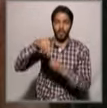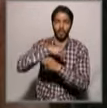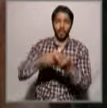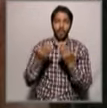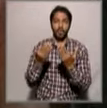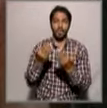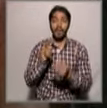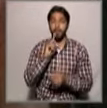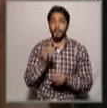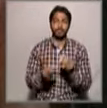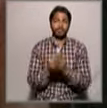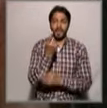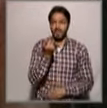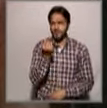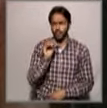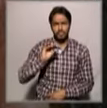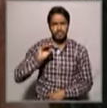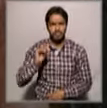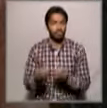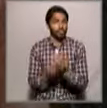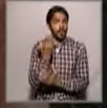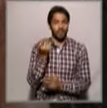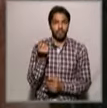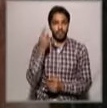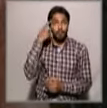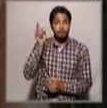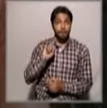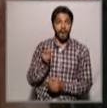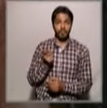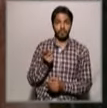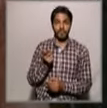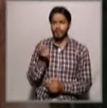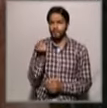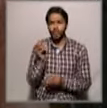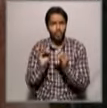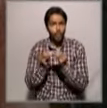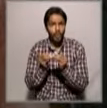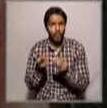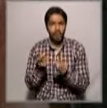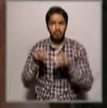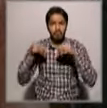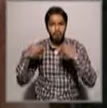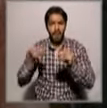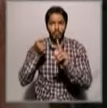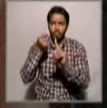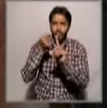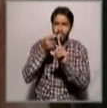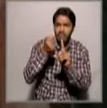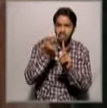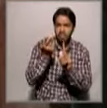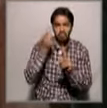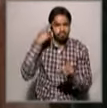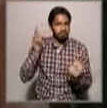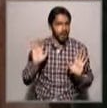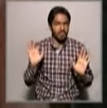جات له فلوس كده فجأة، فاحنا ما كناش عارفين الفلوس دي منين، بس احنا يعني الفلوس دي جاية ايه، ان هو كان بيبيع مخدرات وكده، بس هو